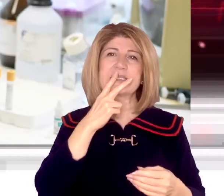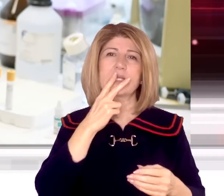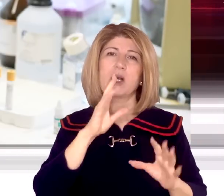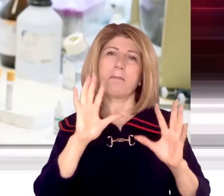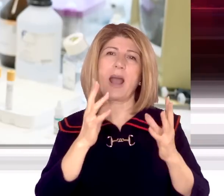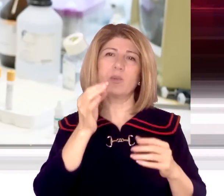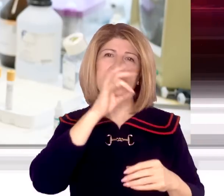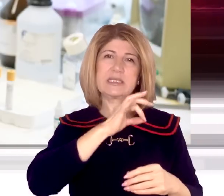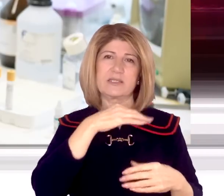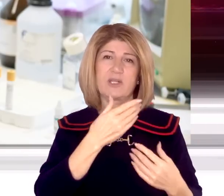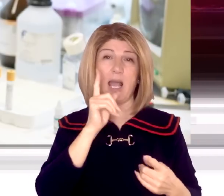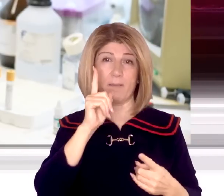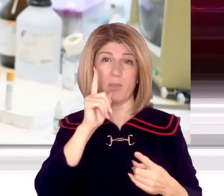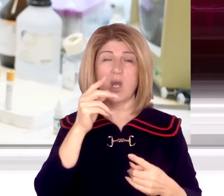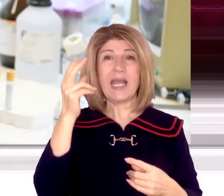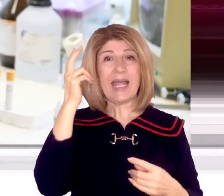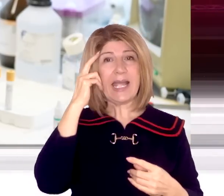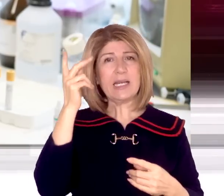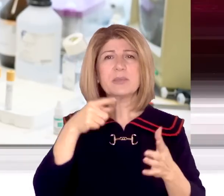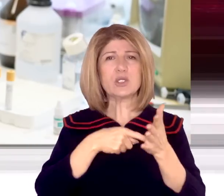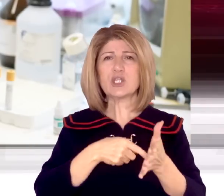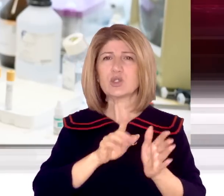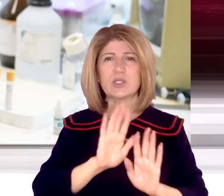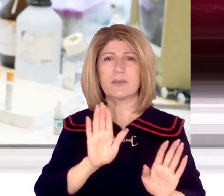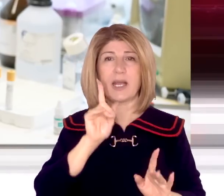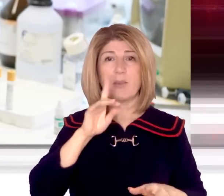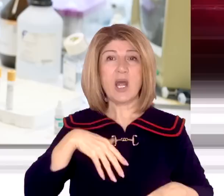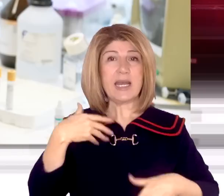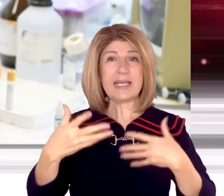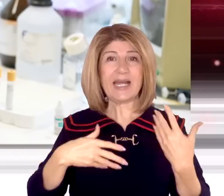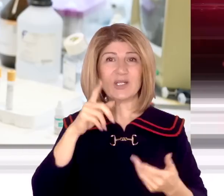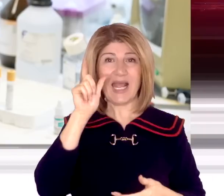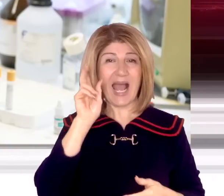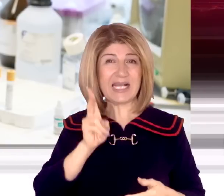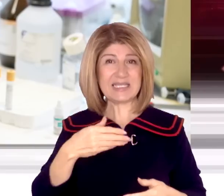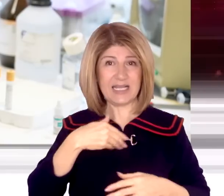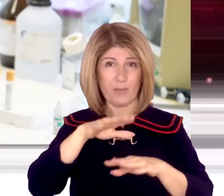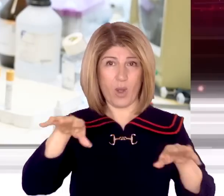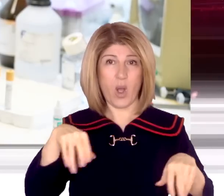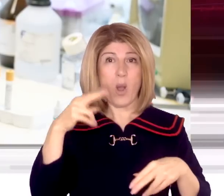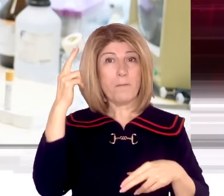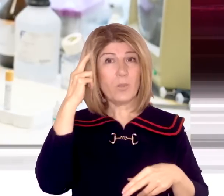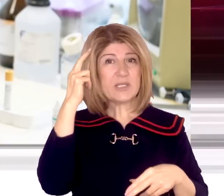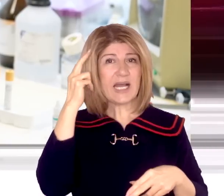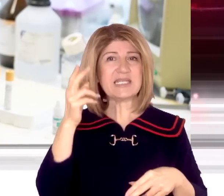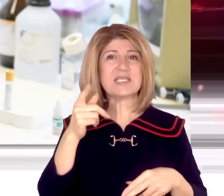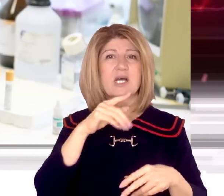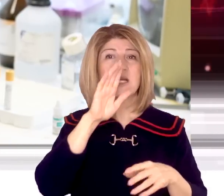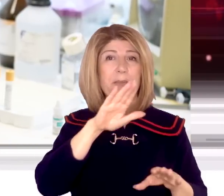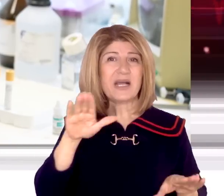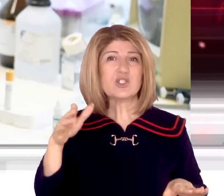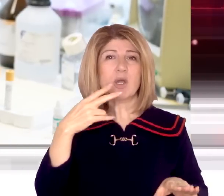کم برن سیگار معمولی رو بکشن. اما داده‌های علمی اینو نشون نمیده. اما نگرانی اصلی ما متخصصان اینه که بچه‌ها